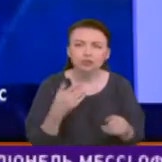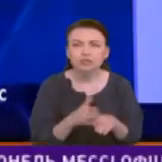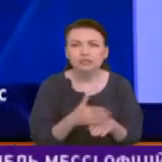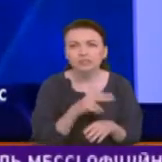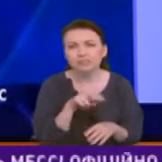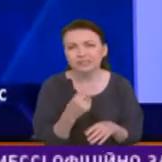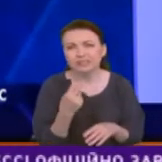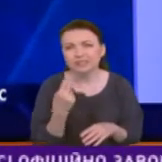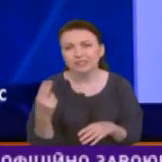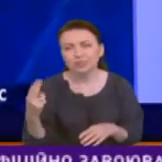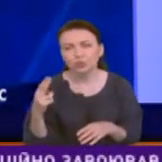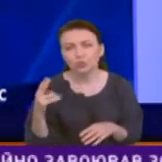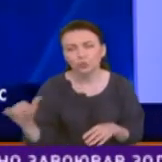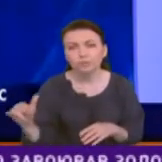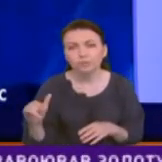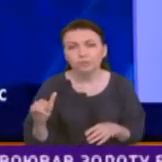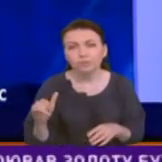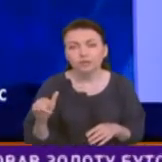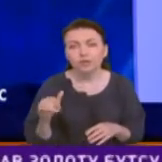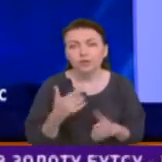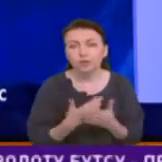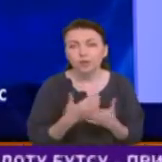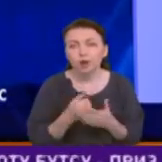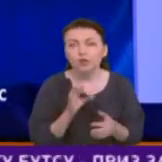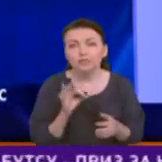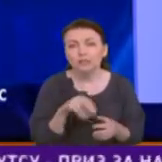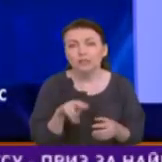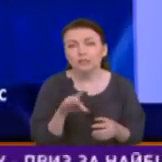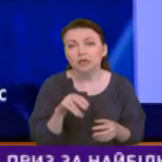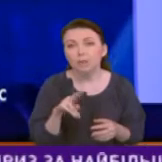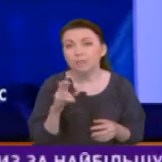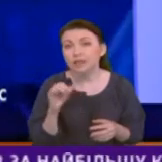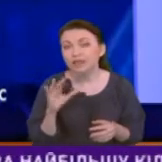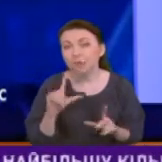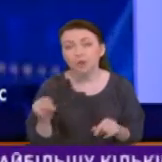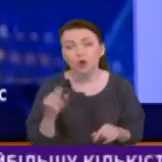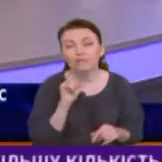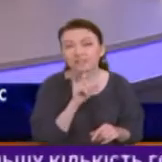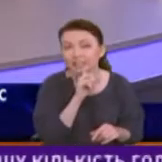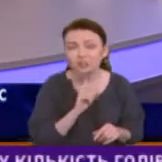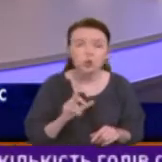дивлюся, наприклад, Олександр Драбинка поїхав у Вінницю, да, потім там відвідав